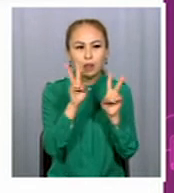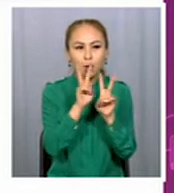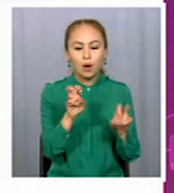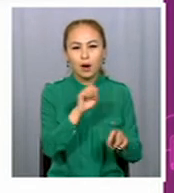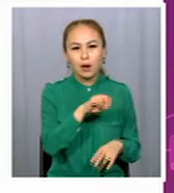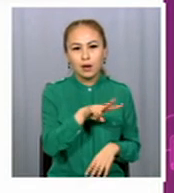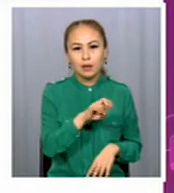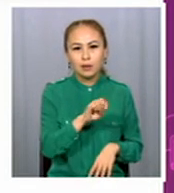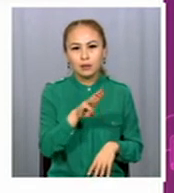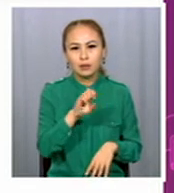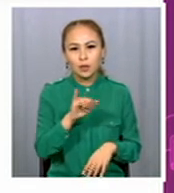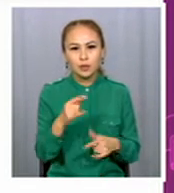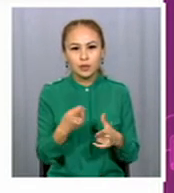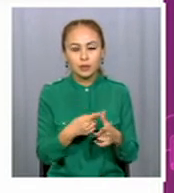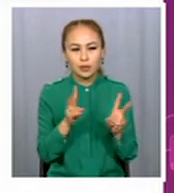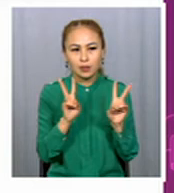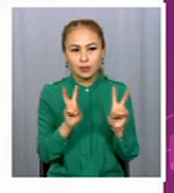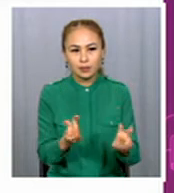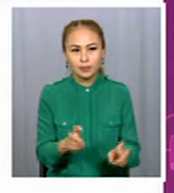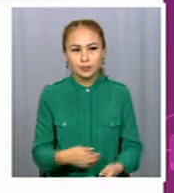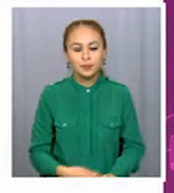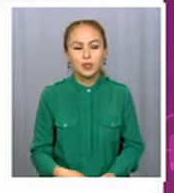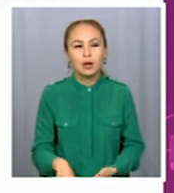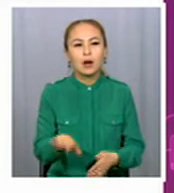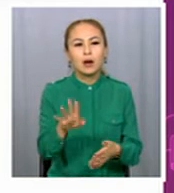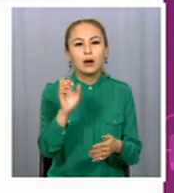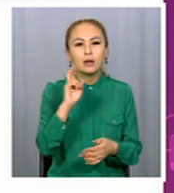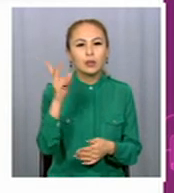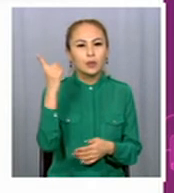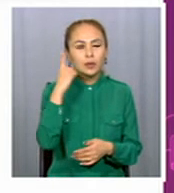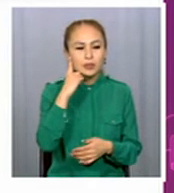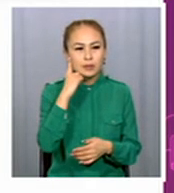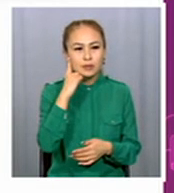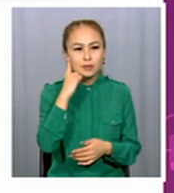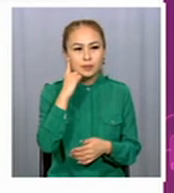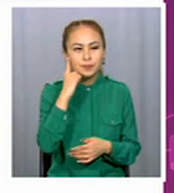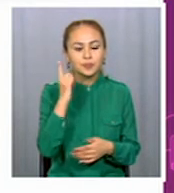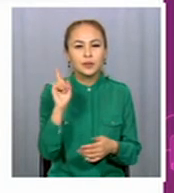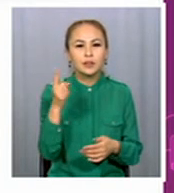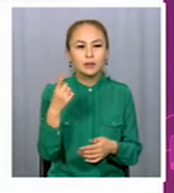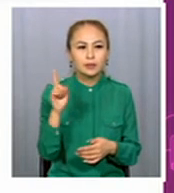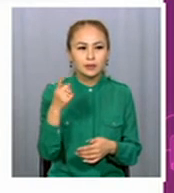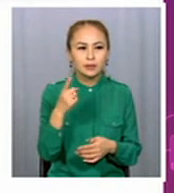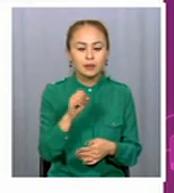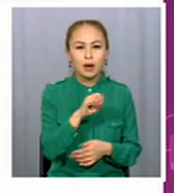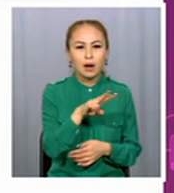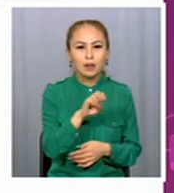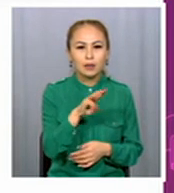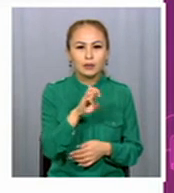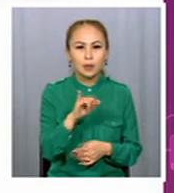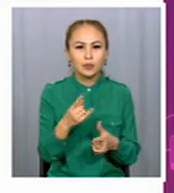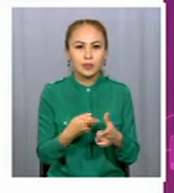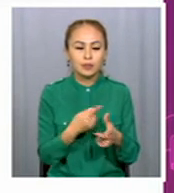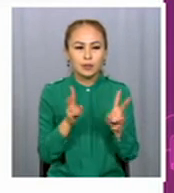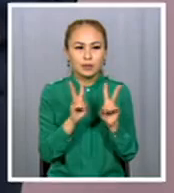Алатау деп аталады. Қалай ойлайсындар? Неліктен Алатау деп атаған?